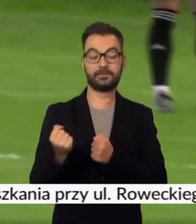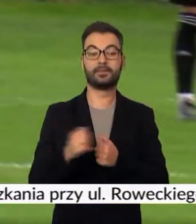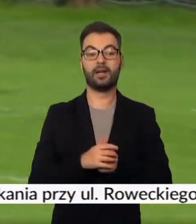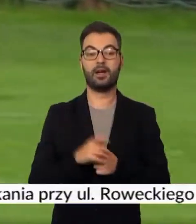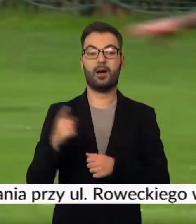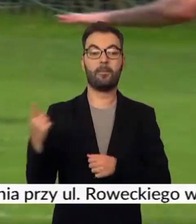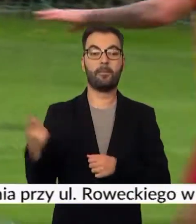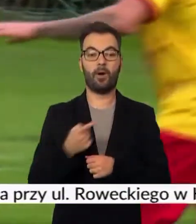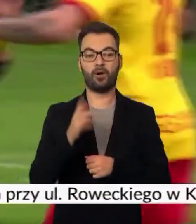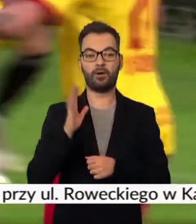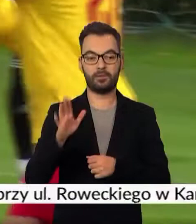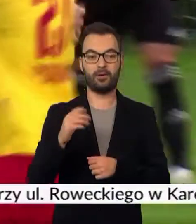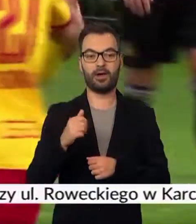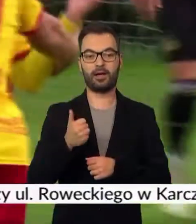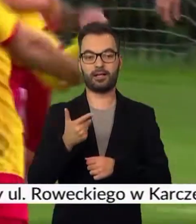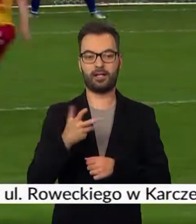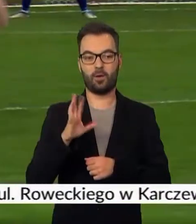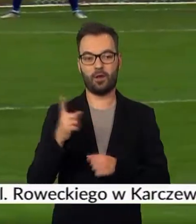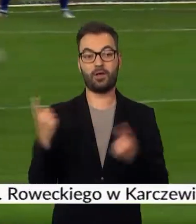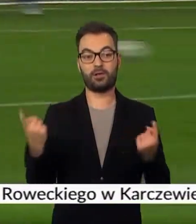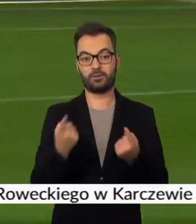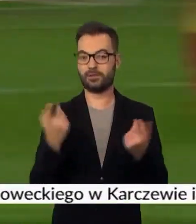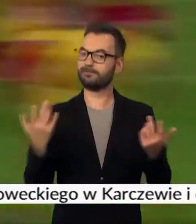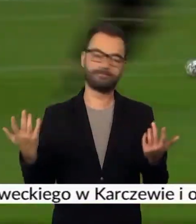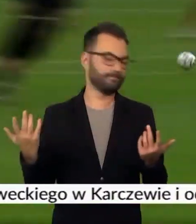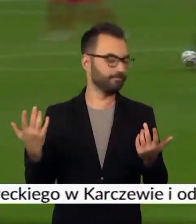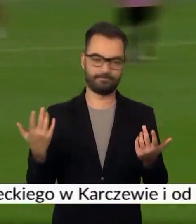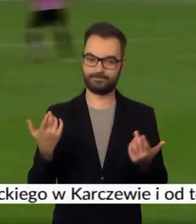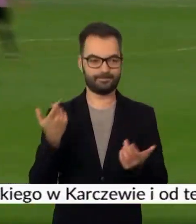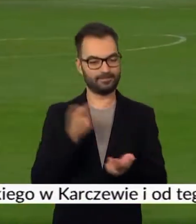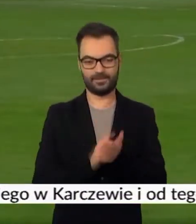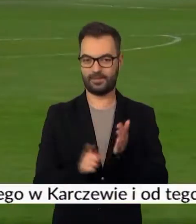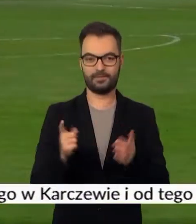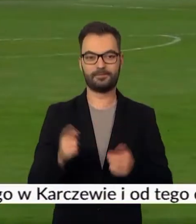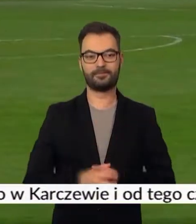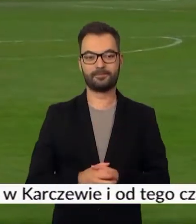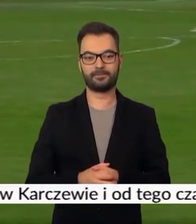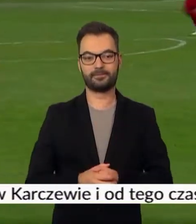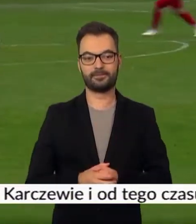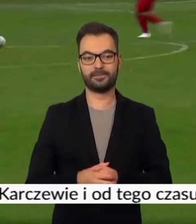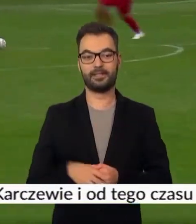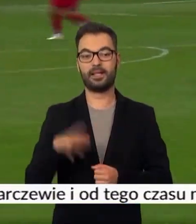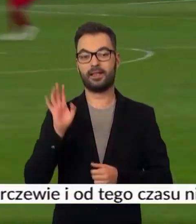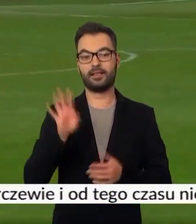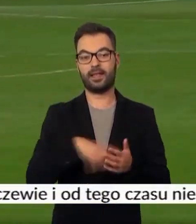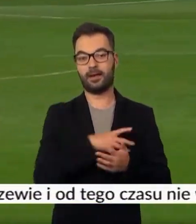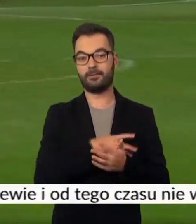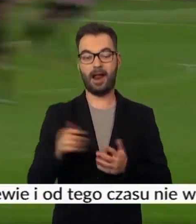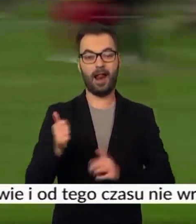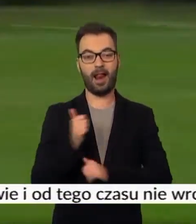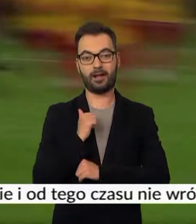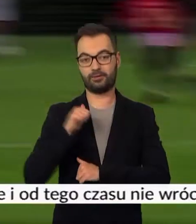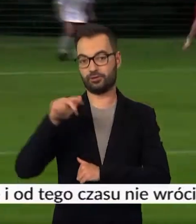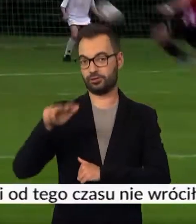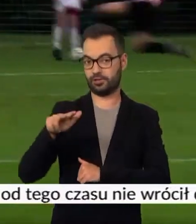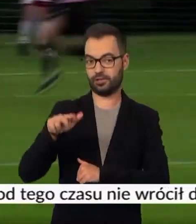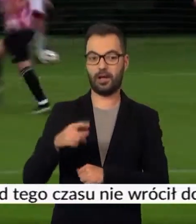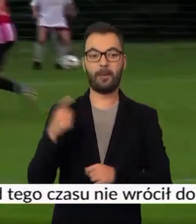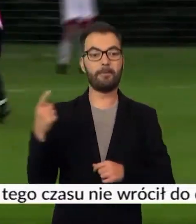że miała jeszcze kilka świetnych okazji, to jednak wygrać nie zdołała. W tabeli Legionowia jest trzecia, a